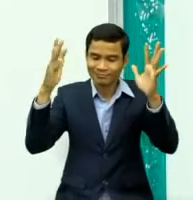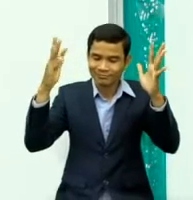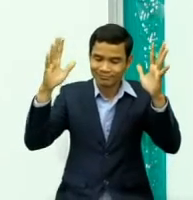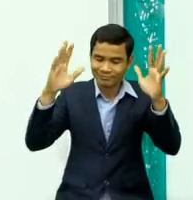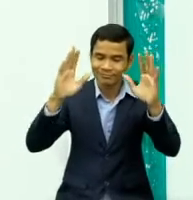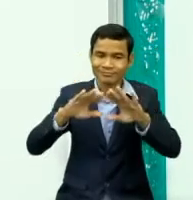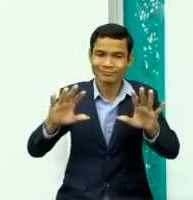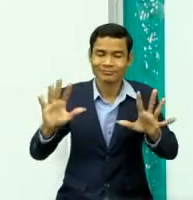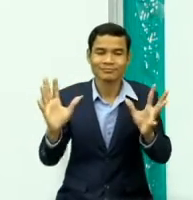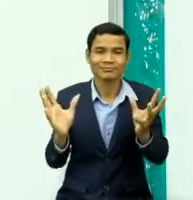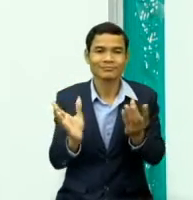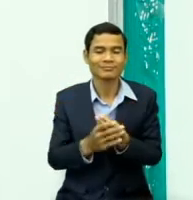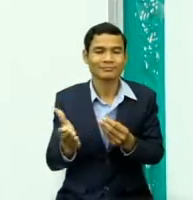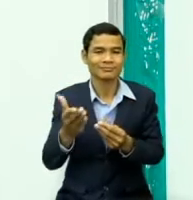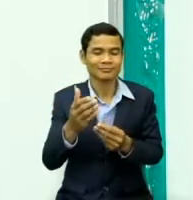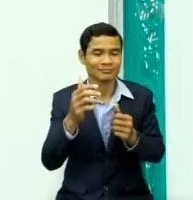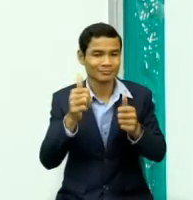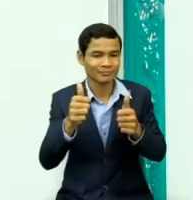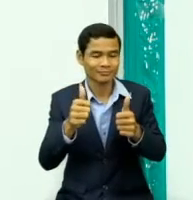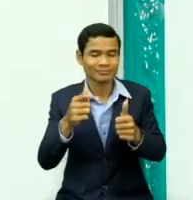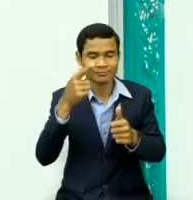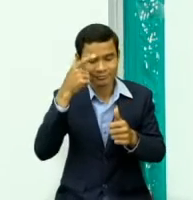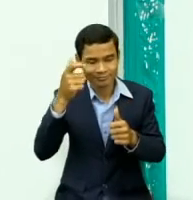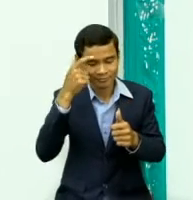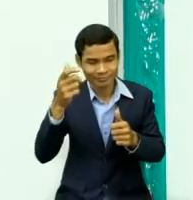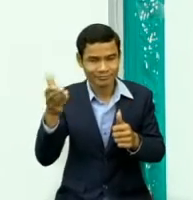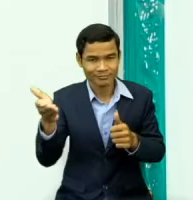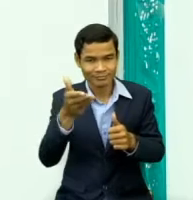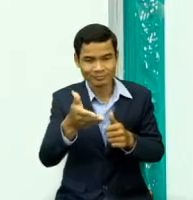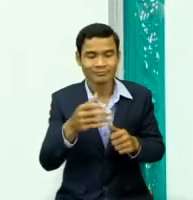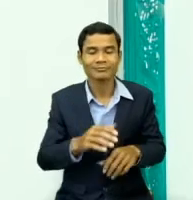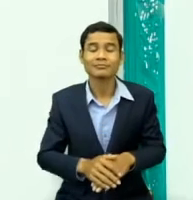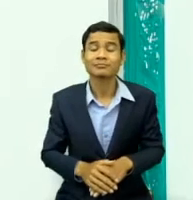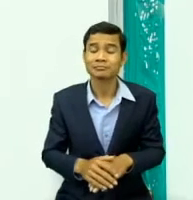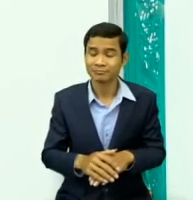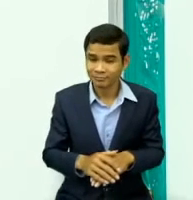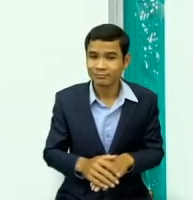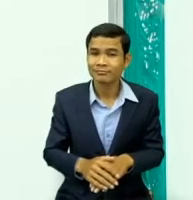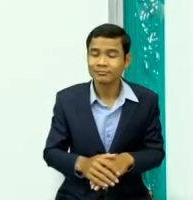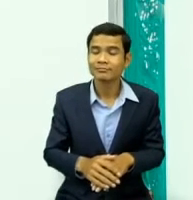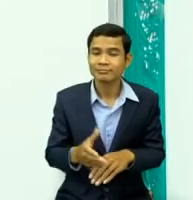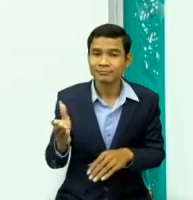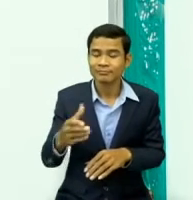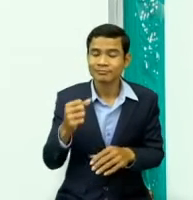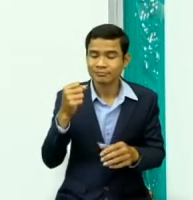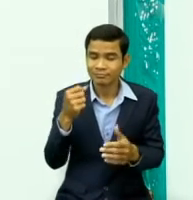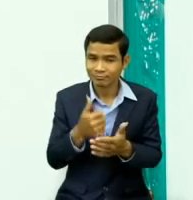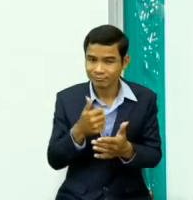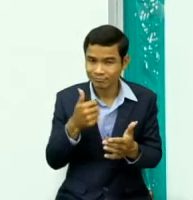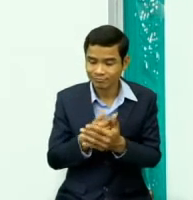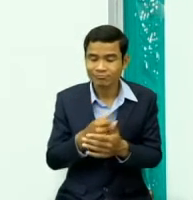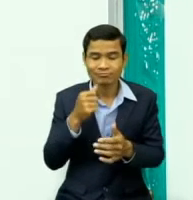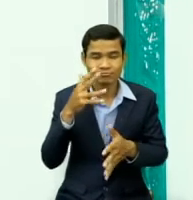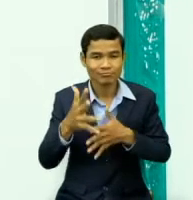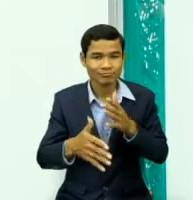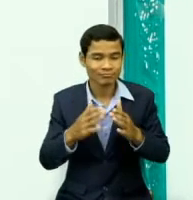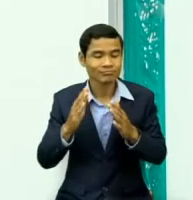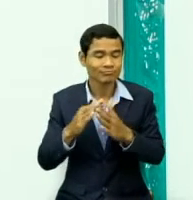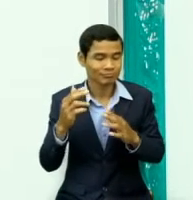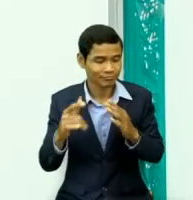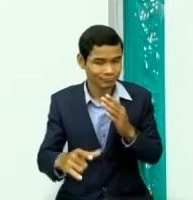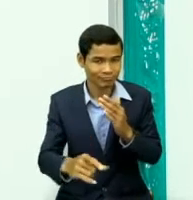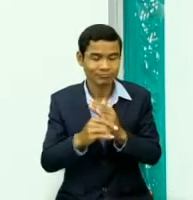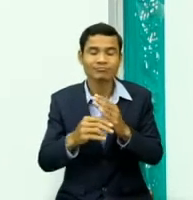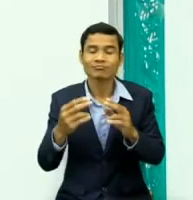tố chá bố cài men con tiền ơn khăn ní chá con trời tay phía dìm án nơi tiền bằng thàm tiền nè con